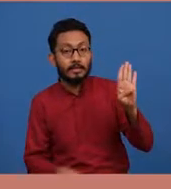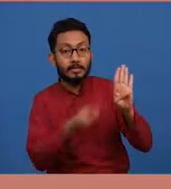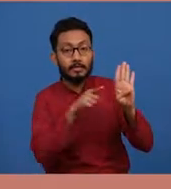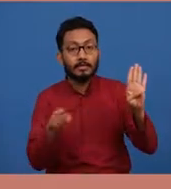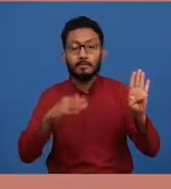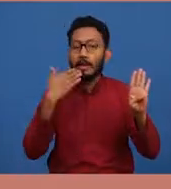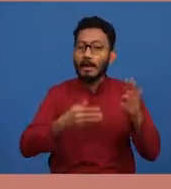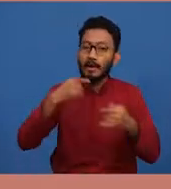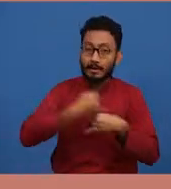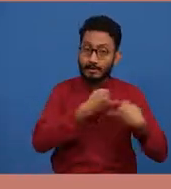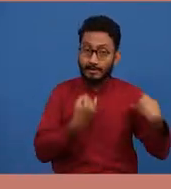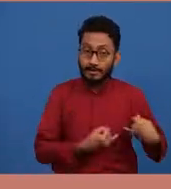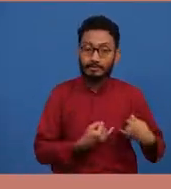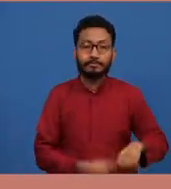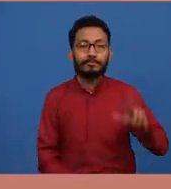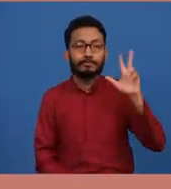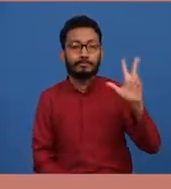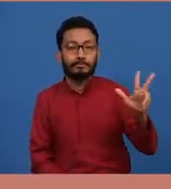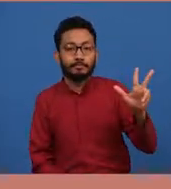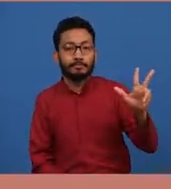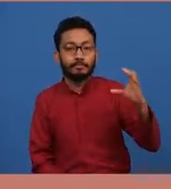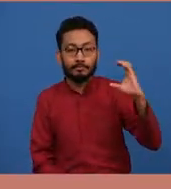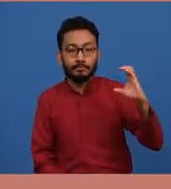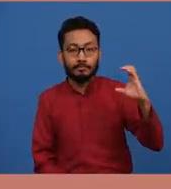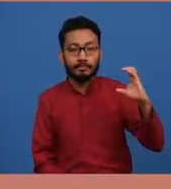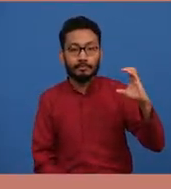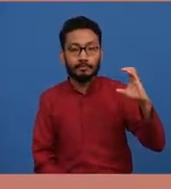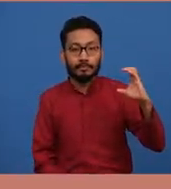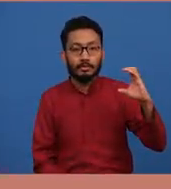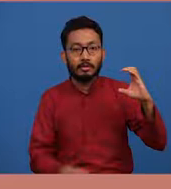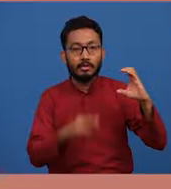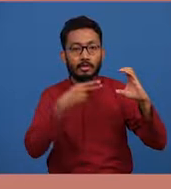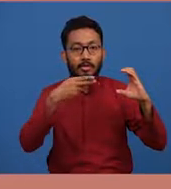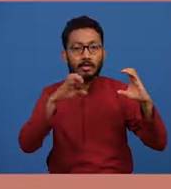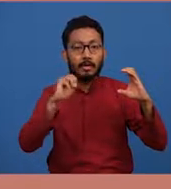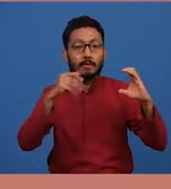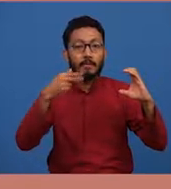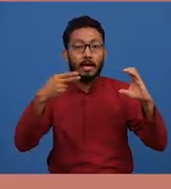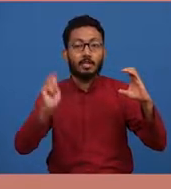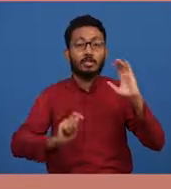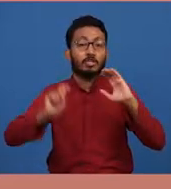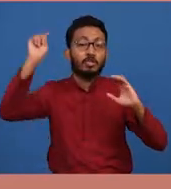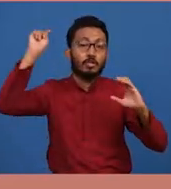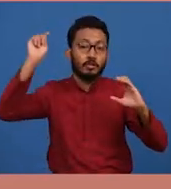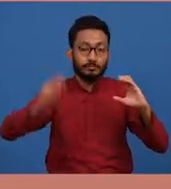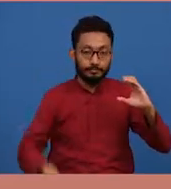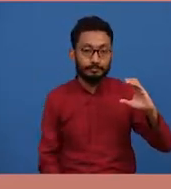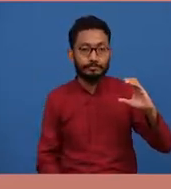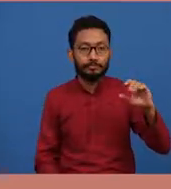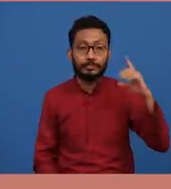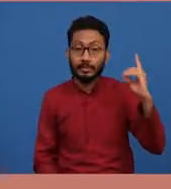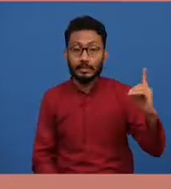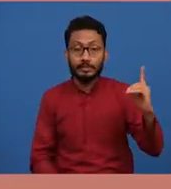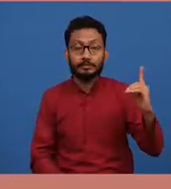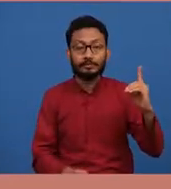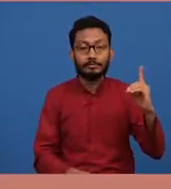hati, C. hemah tinggi, atau D.